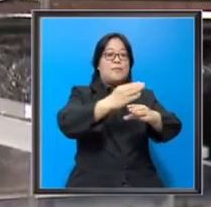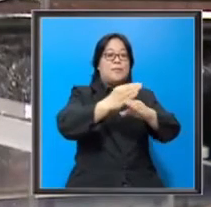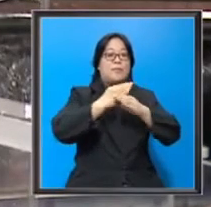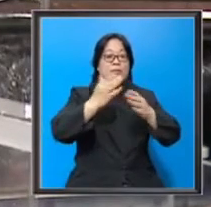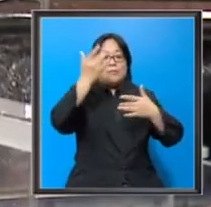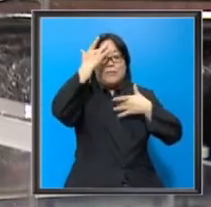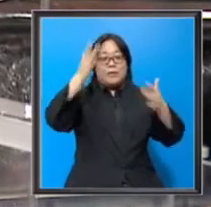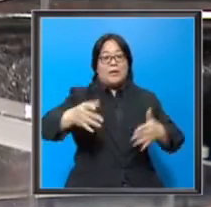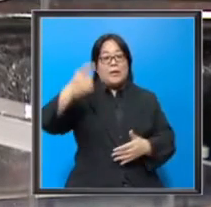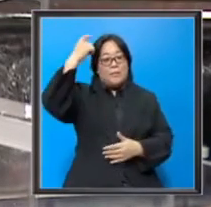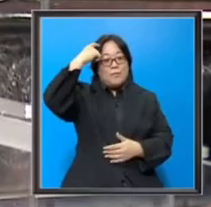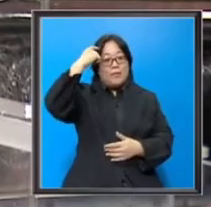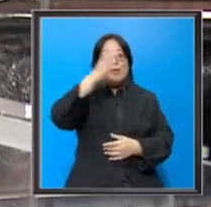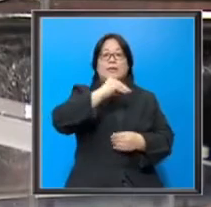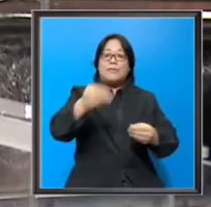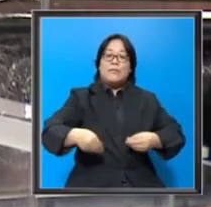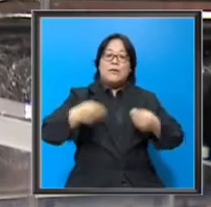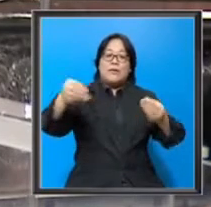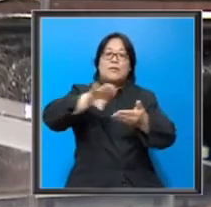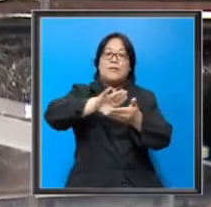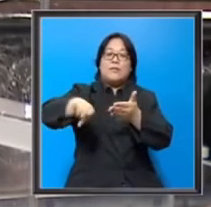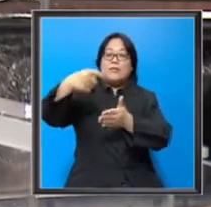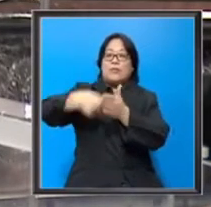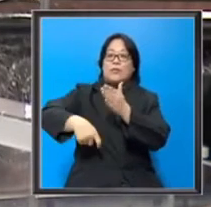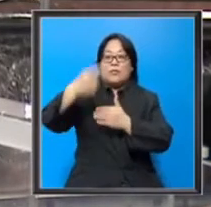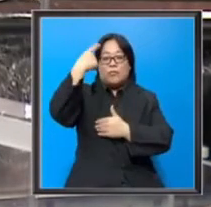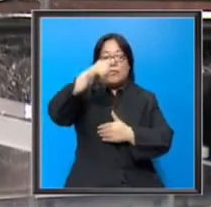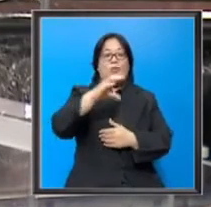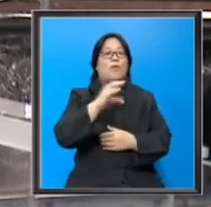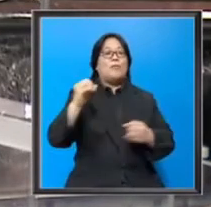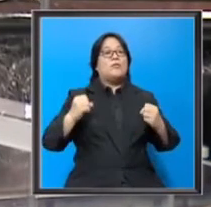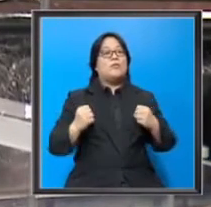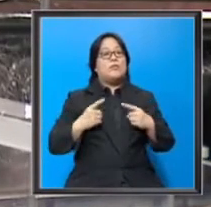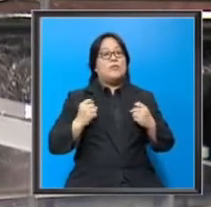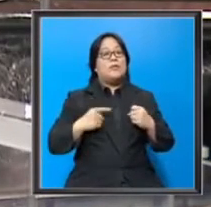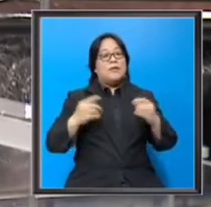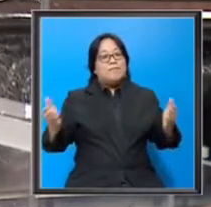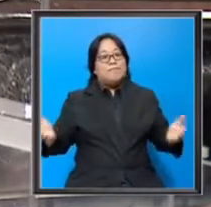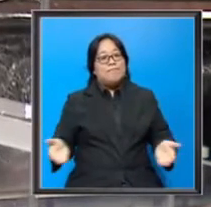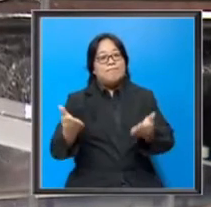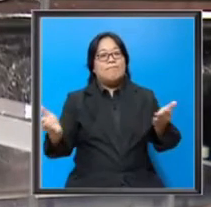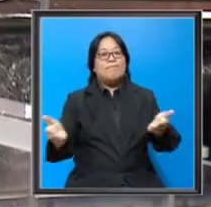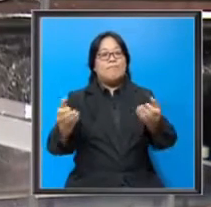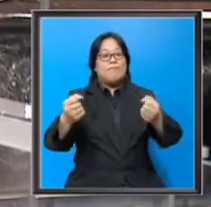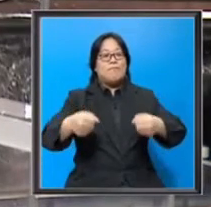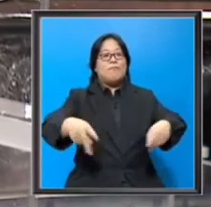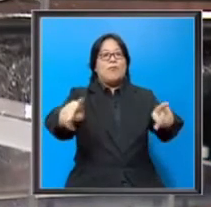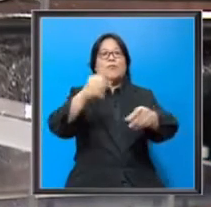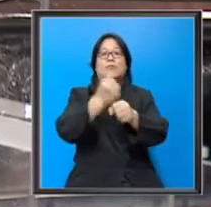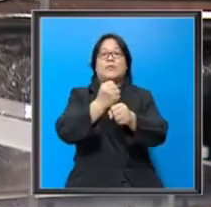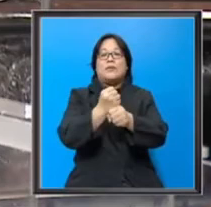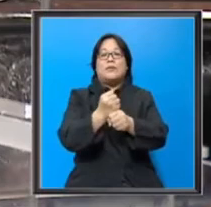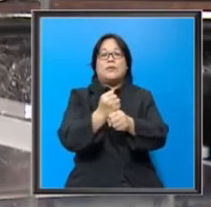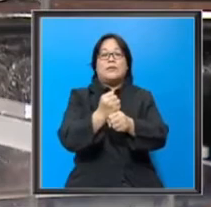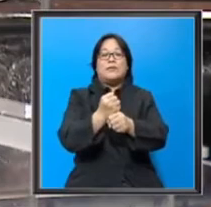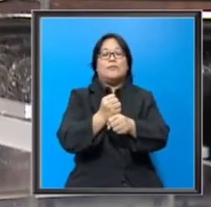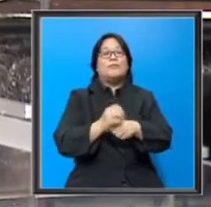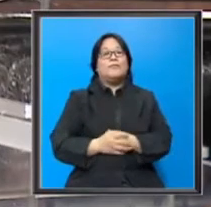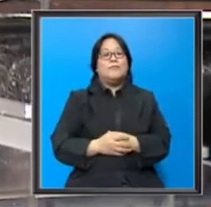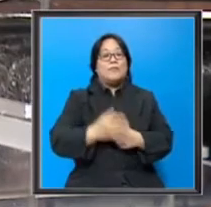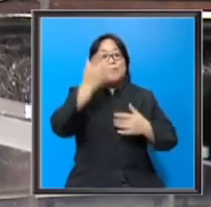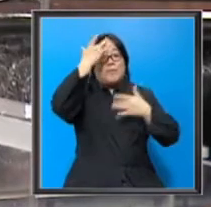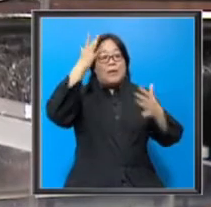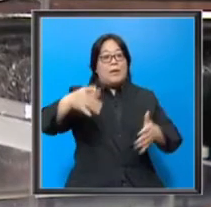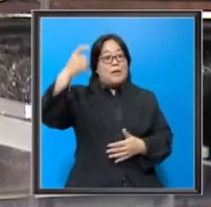pesakit Menthol dan memberi insentif Cukai kepada Sadiqah swasta sebagai galakkan kran memberi peluang pekerjaan kapal